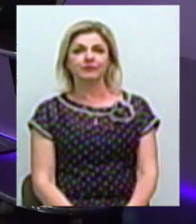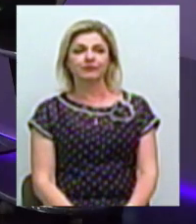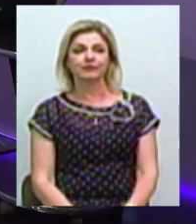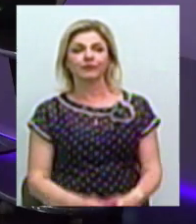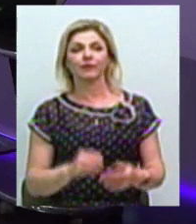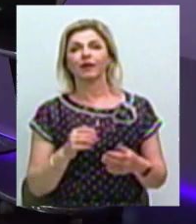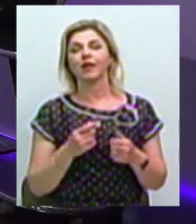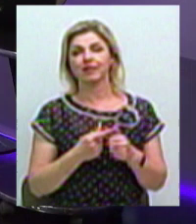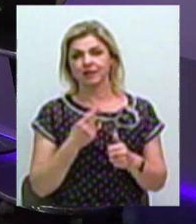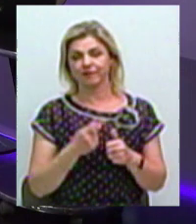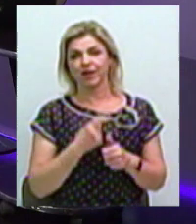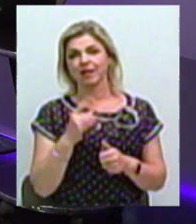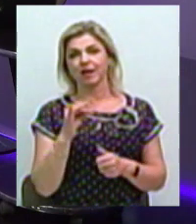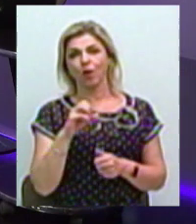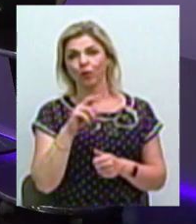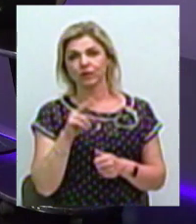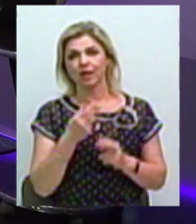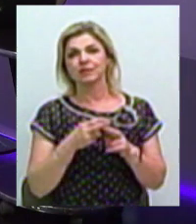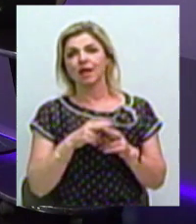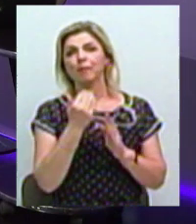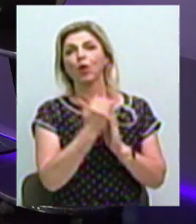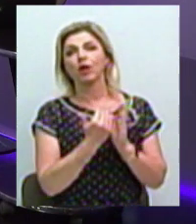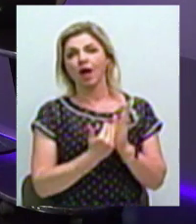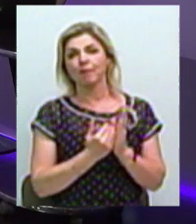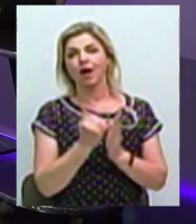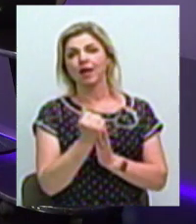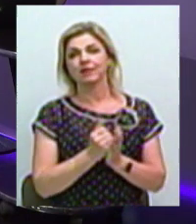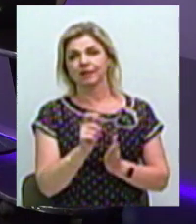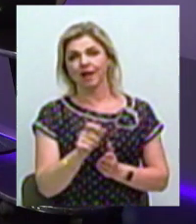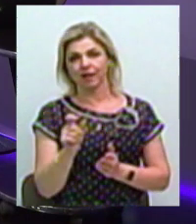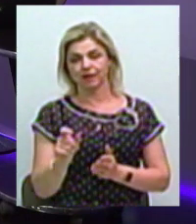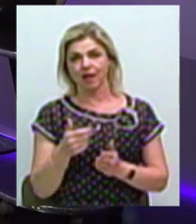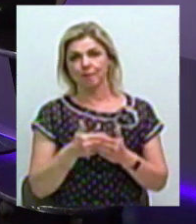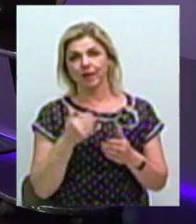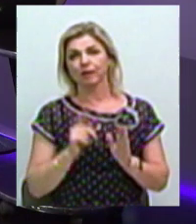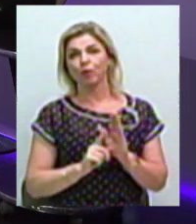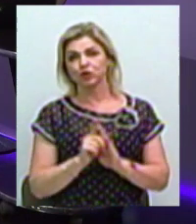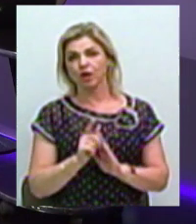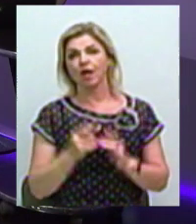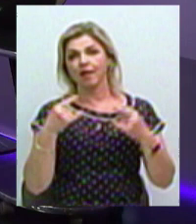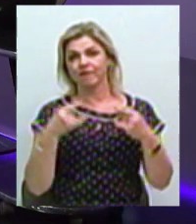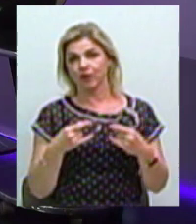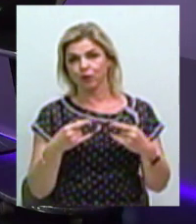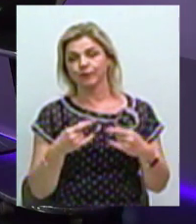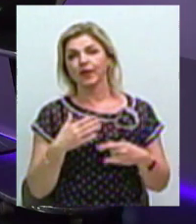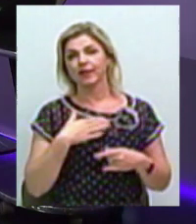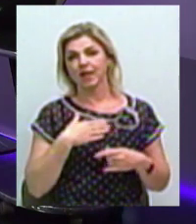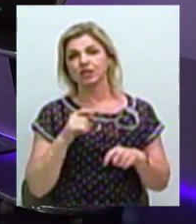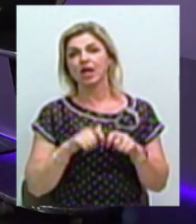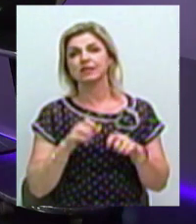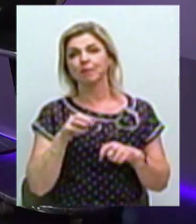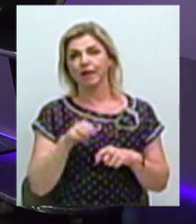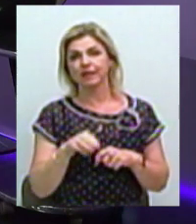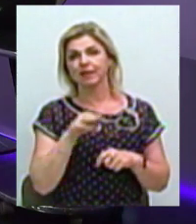Умовна назва наступного раунду – це програми кандидата. Перед початком прямого ефіру наша експертка